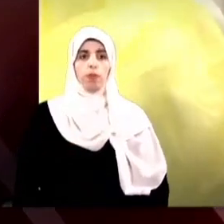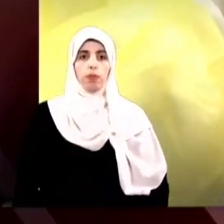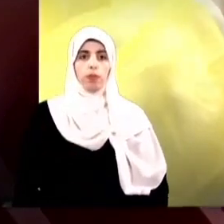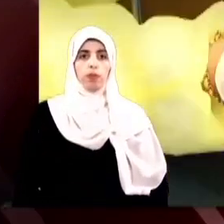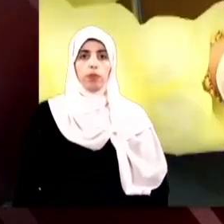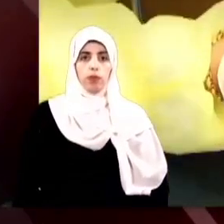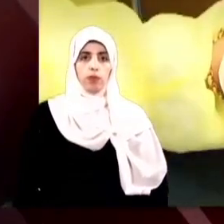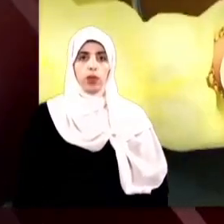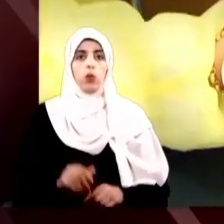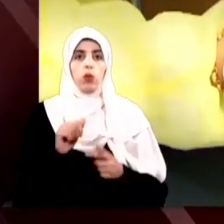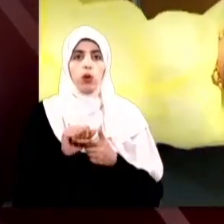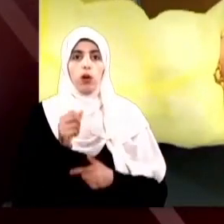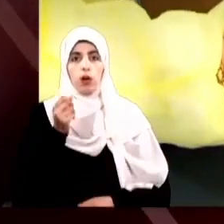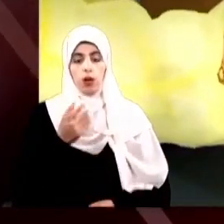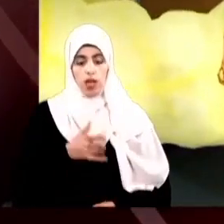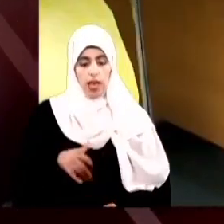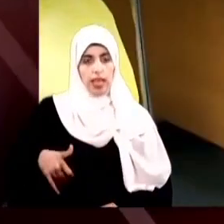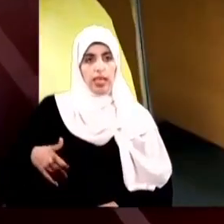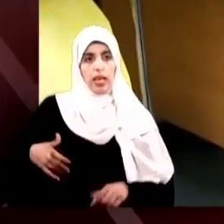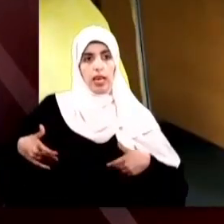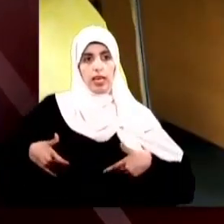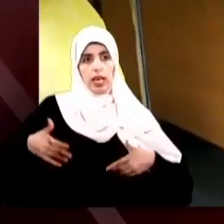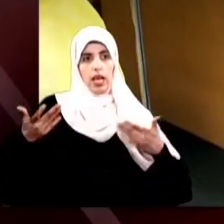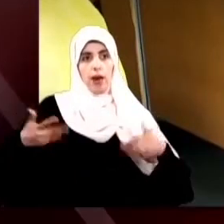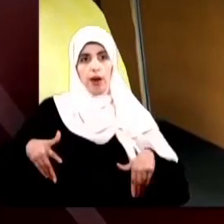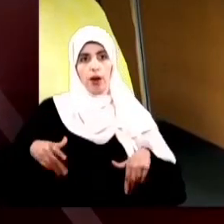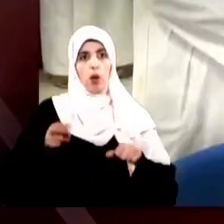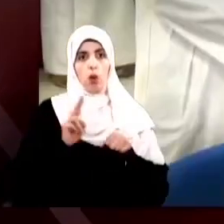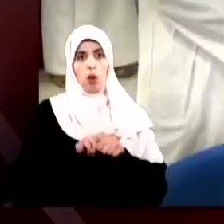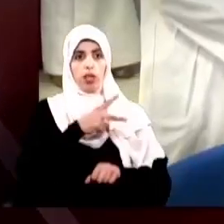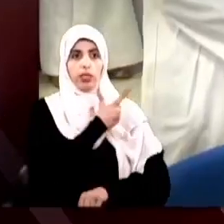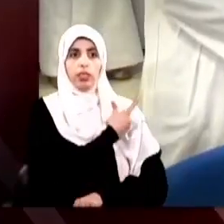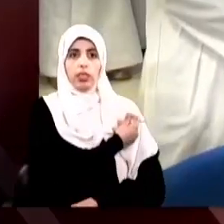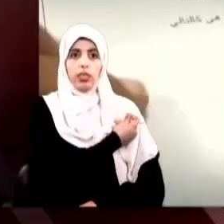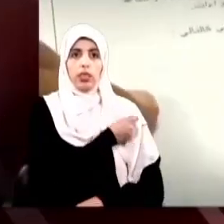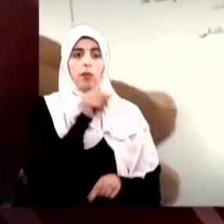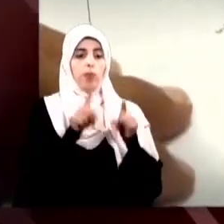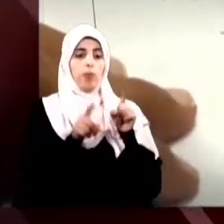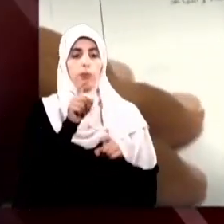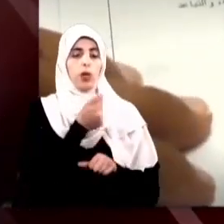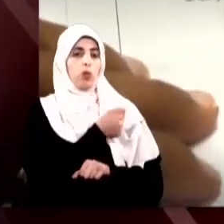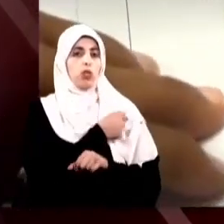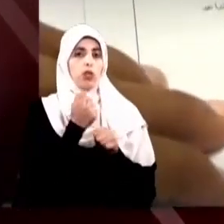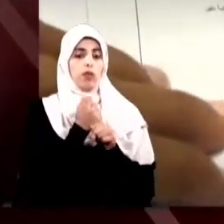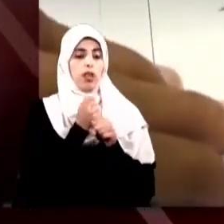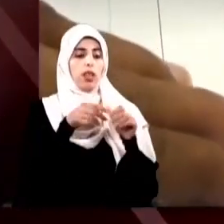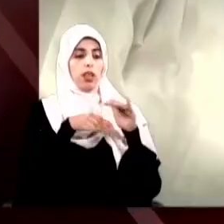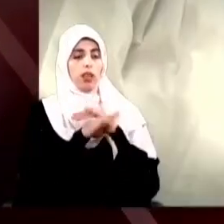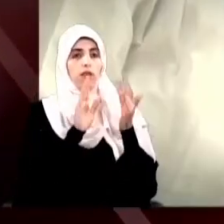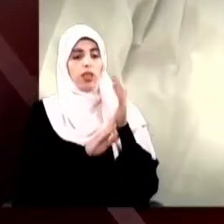القلب وكذلك المصابين بأمراض الكلى، كما تم تطعيم فئة من الكادر الطبي وهم العاملين